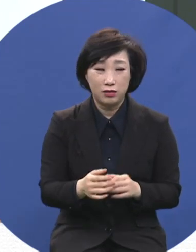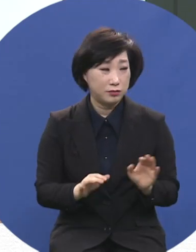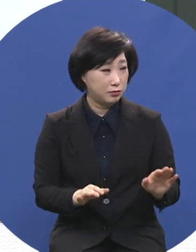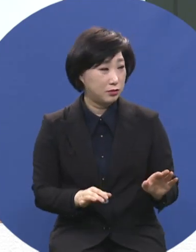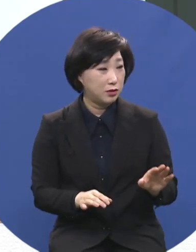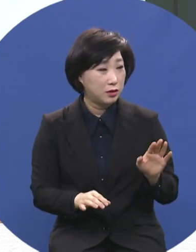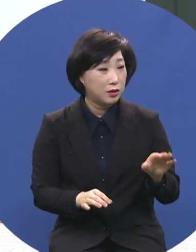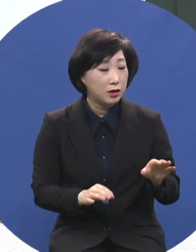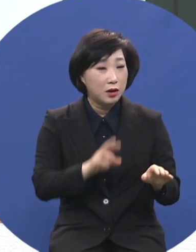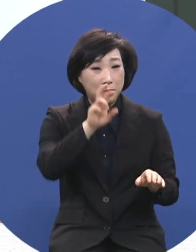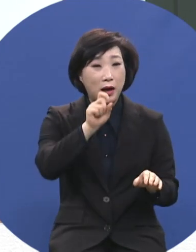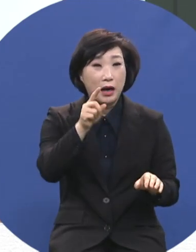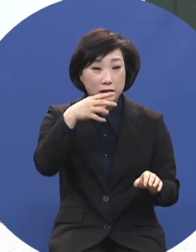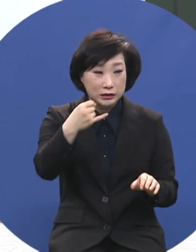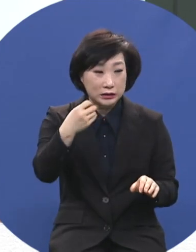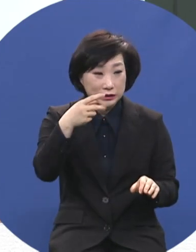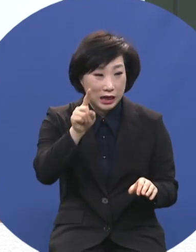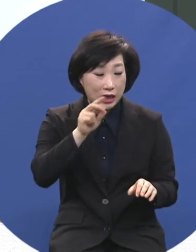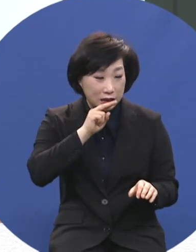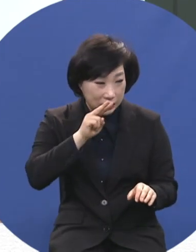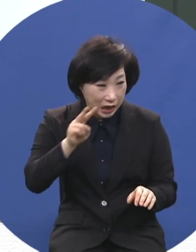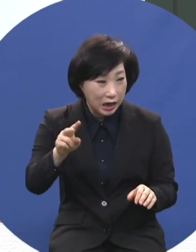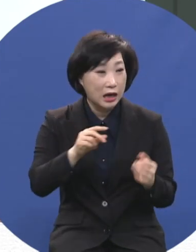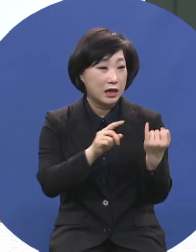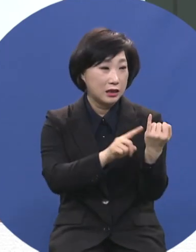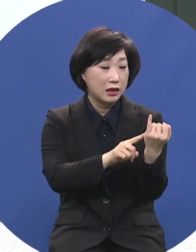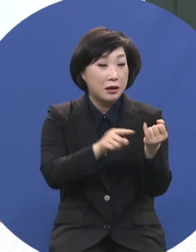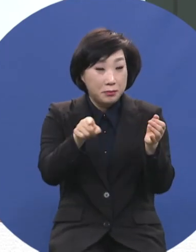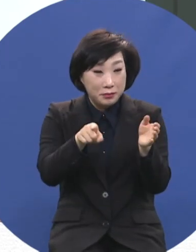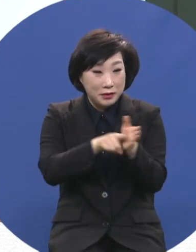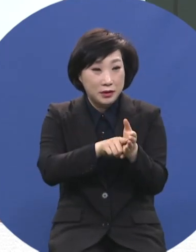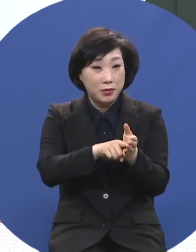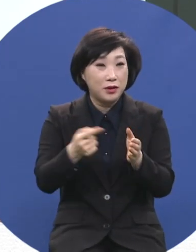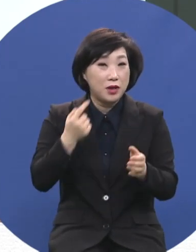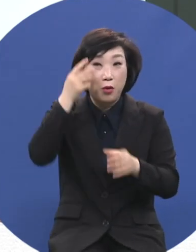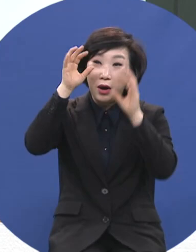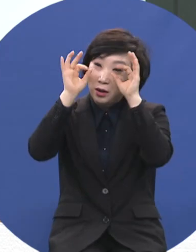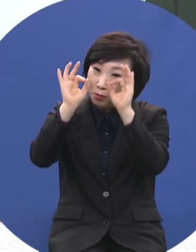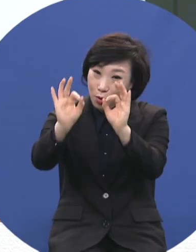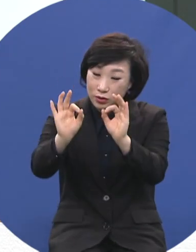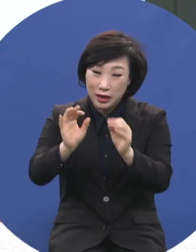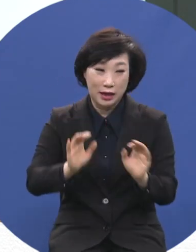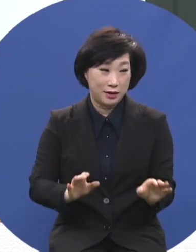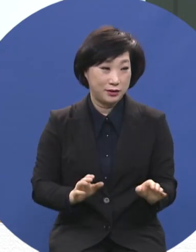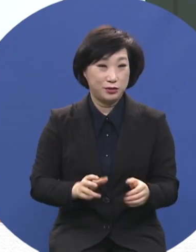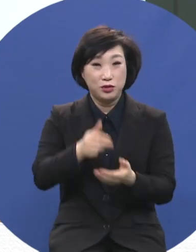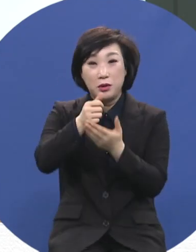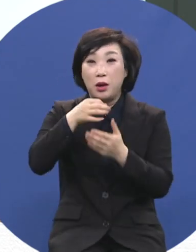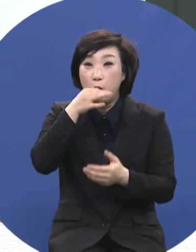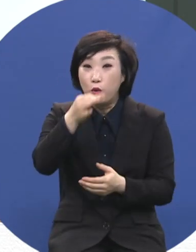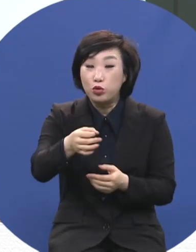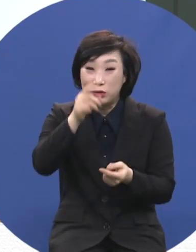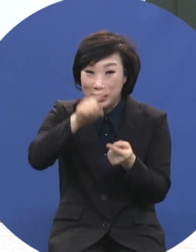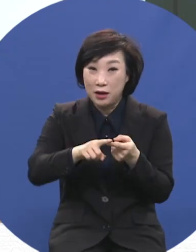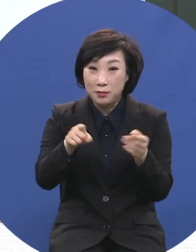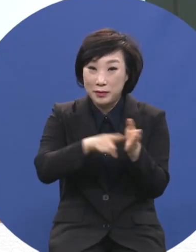마르다야 믿으면 영광을 보리라. 주님의 목소리를 그대로